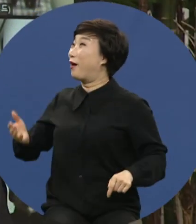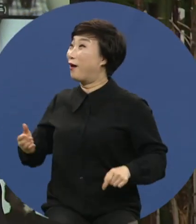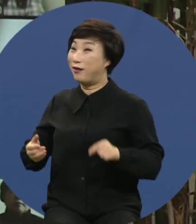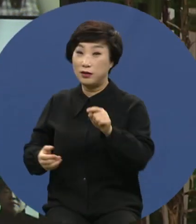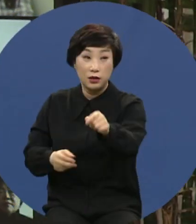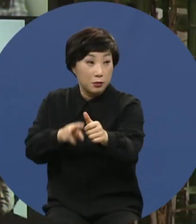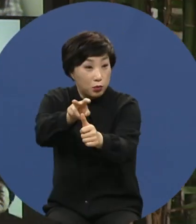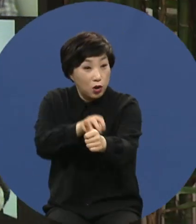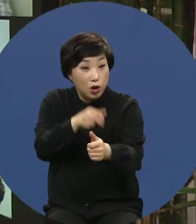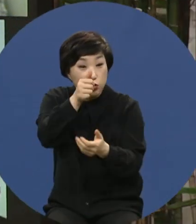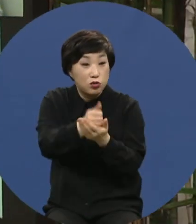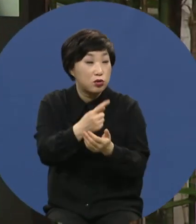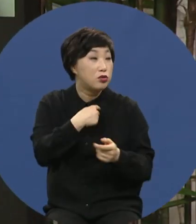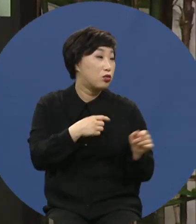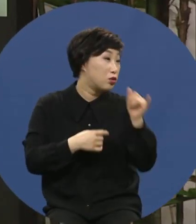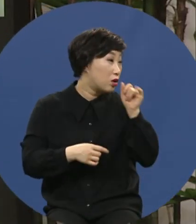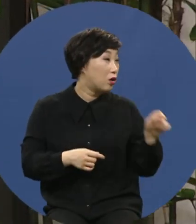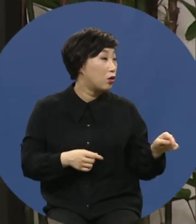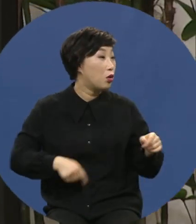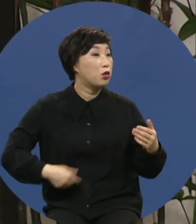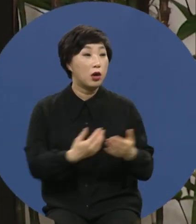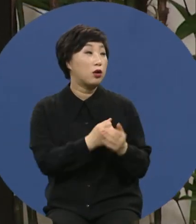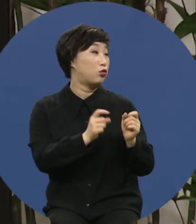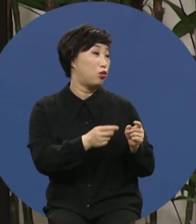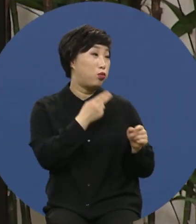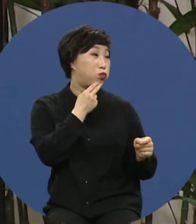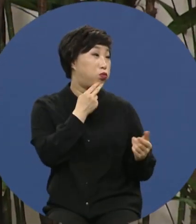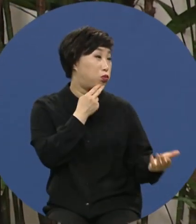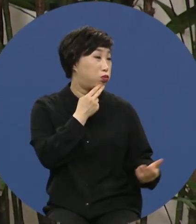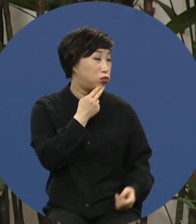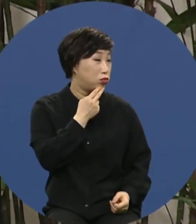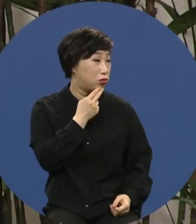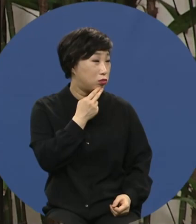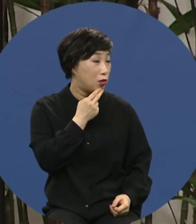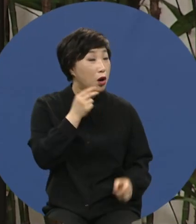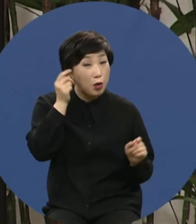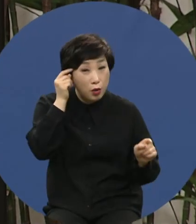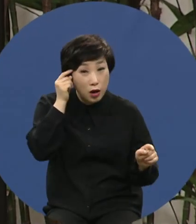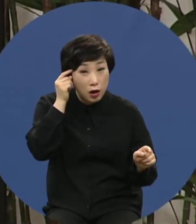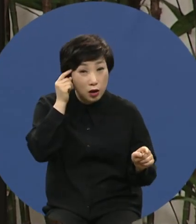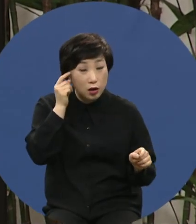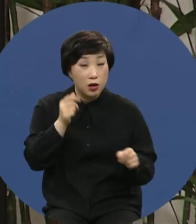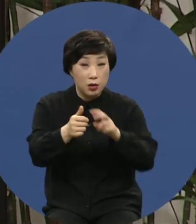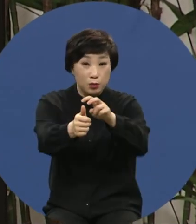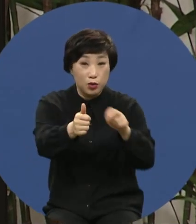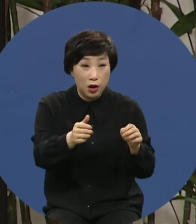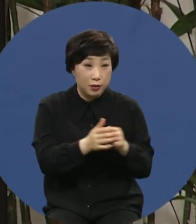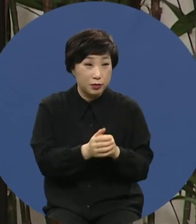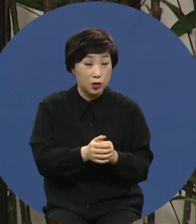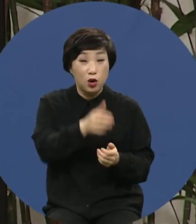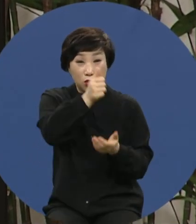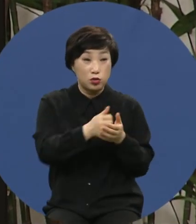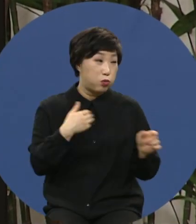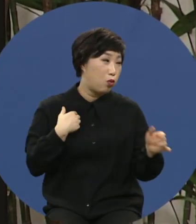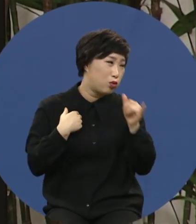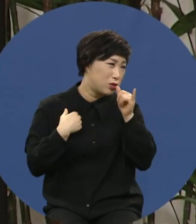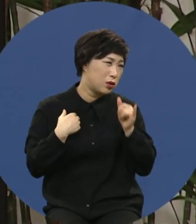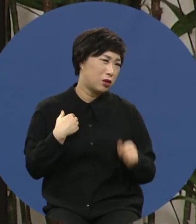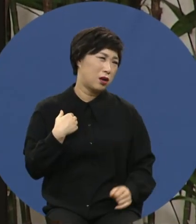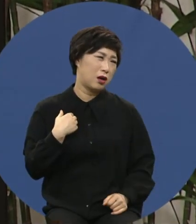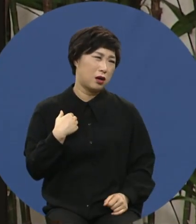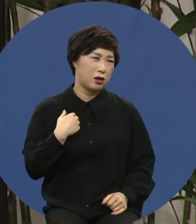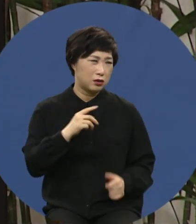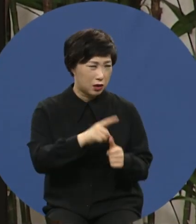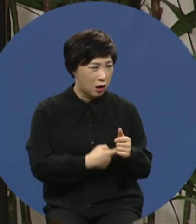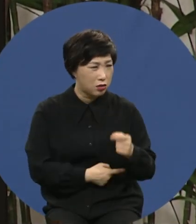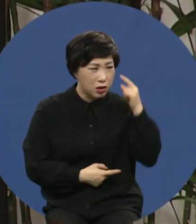사람 미워하는 죄를 너는 회개할 기회가 없겠다. 왜? 너는 미워하면서 죄인 줄 모르니까.